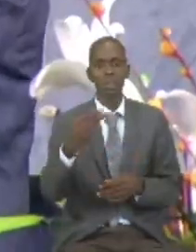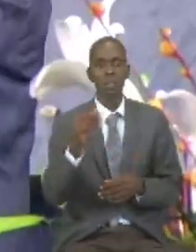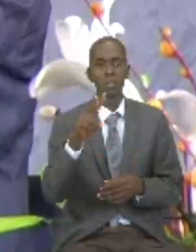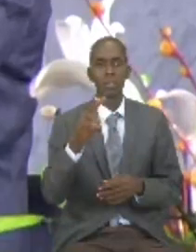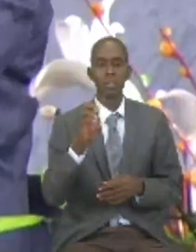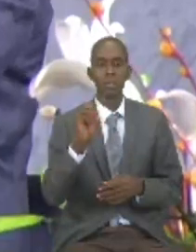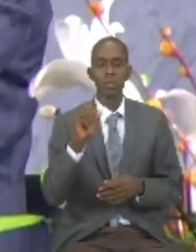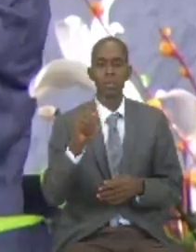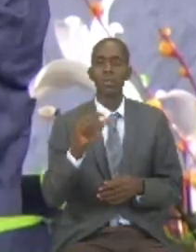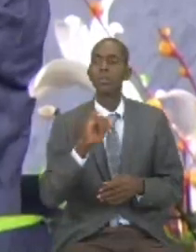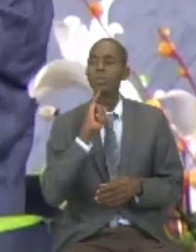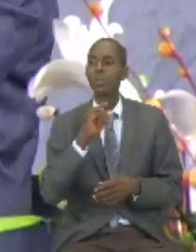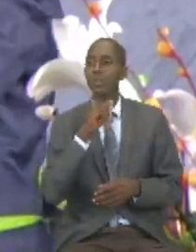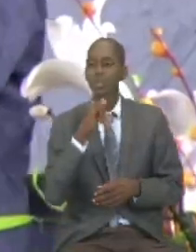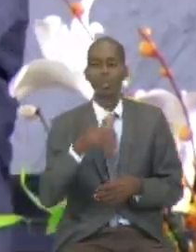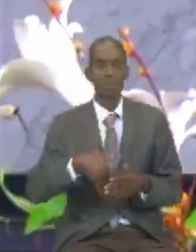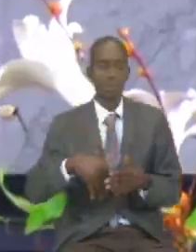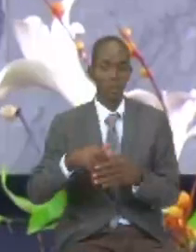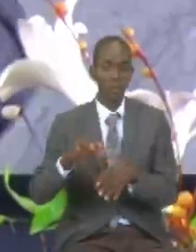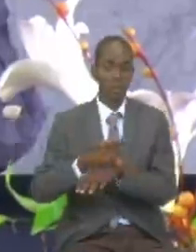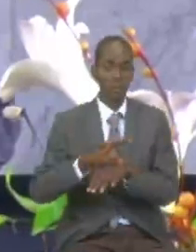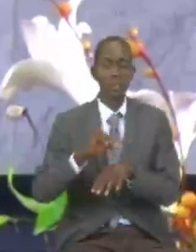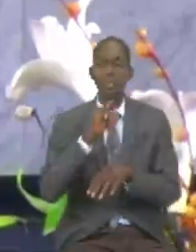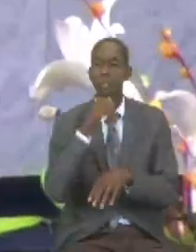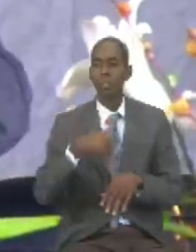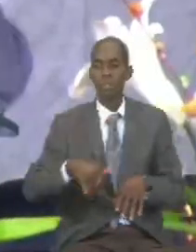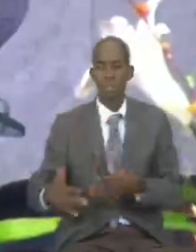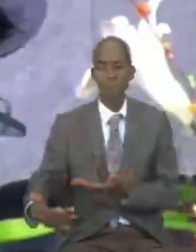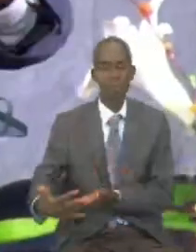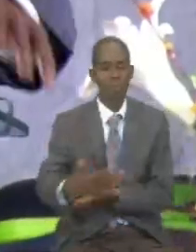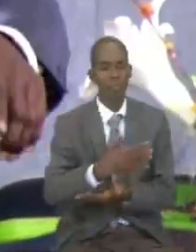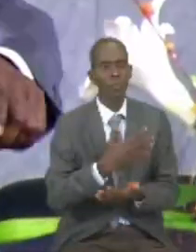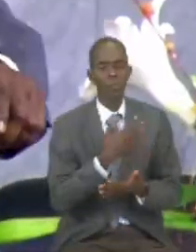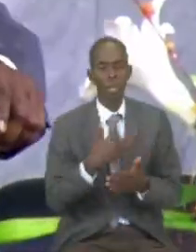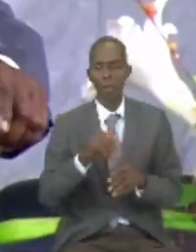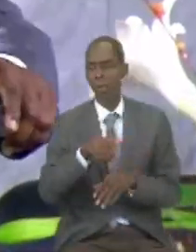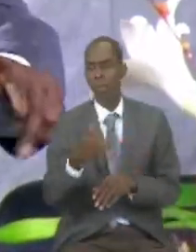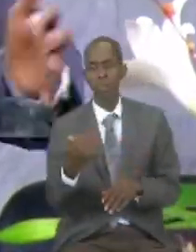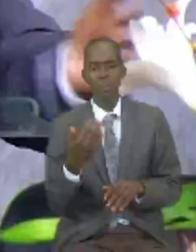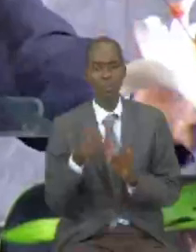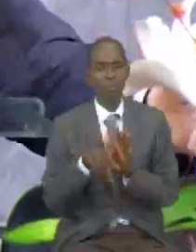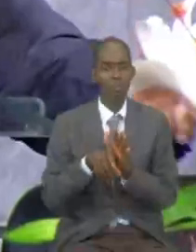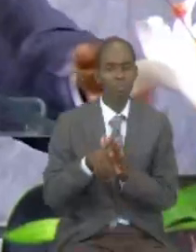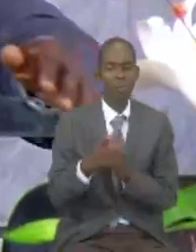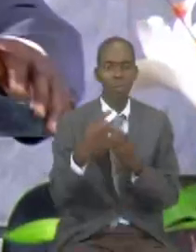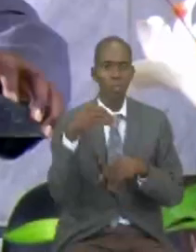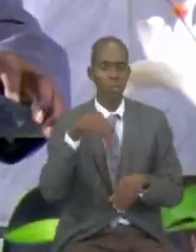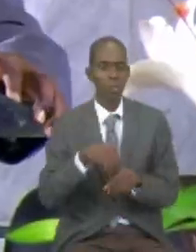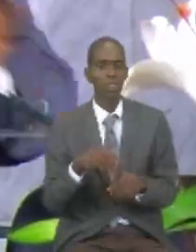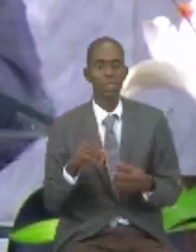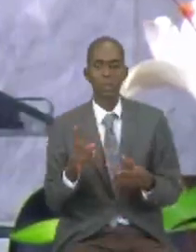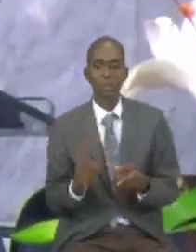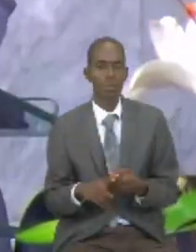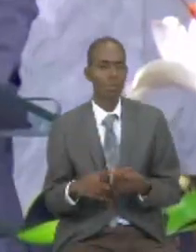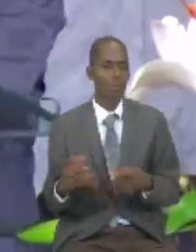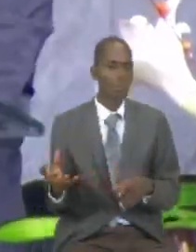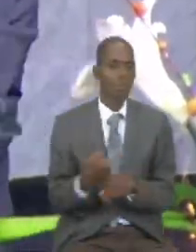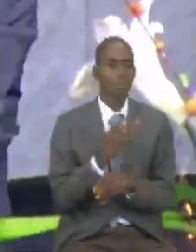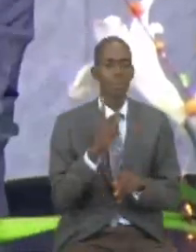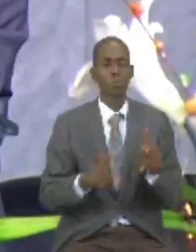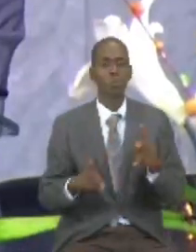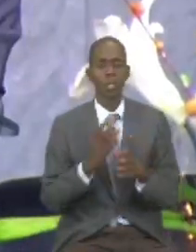moissonnés, et les termites voient, les animaux sauvages viennent, les faux prophètes viennent, et il emporte les gens dans les ténèbres